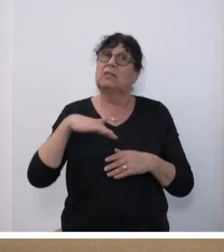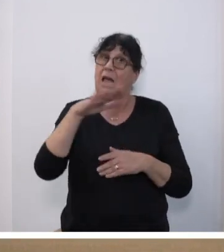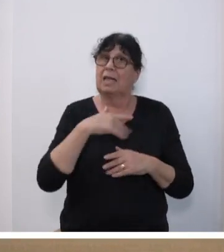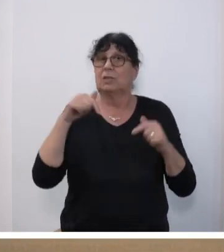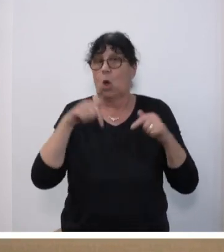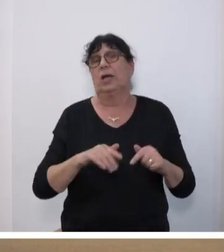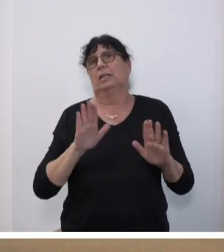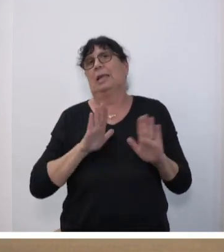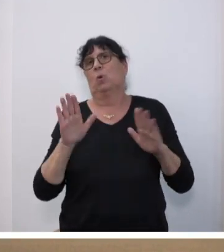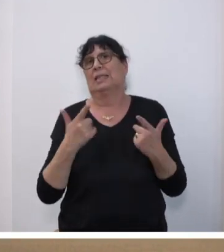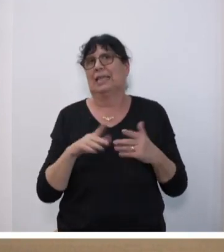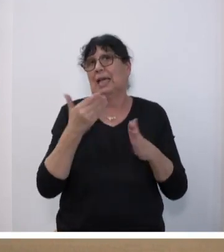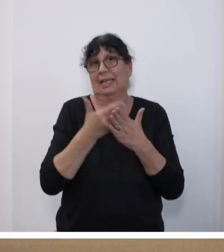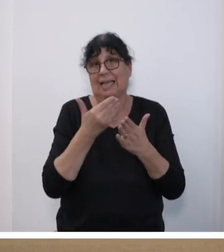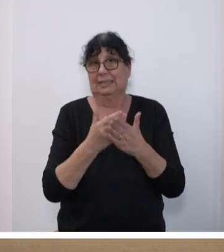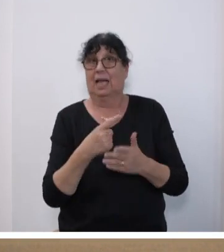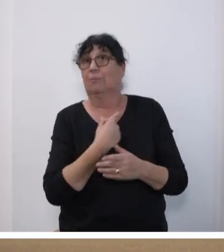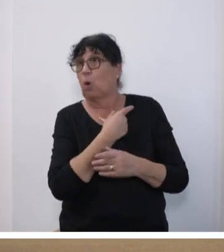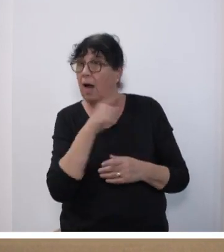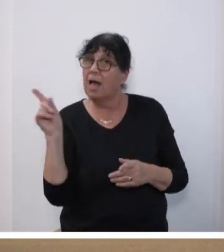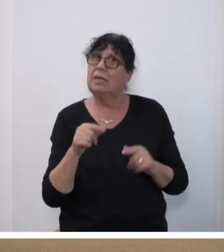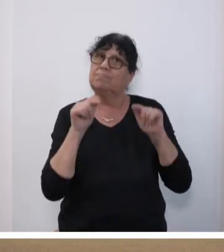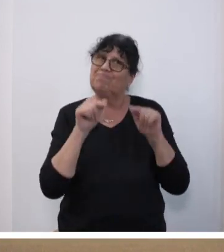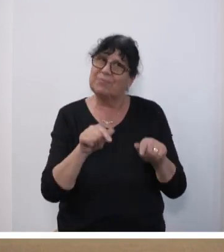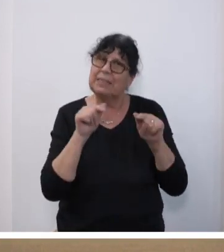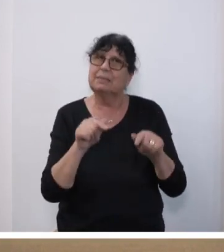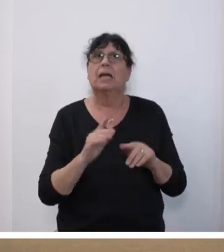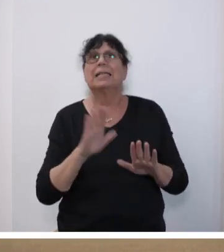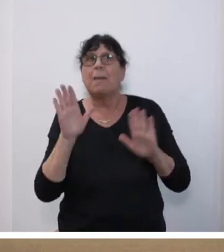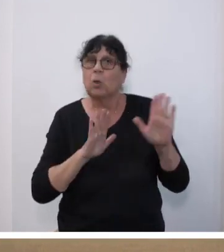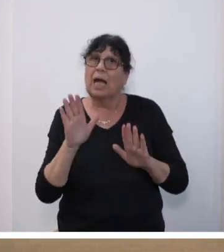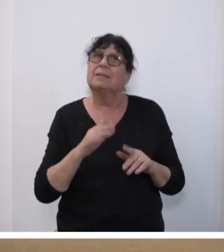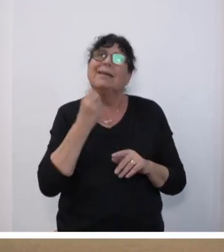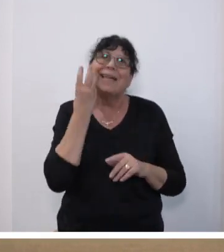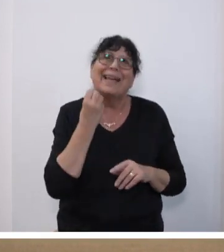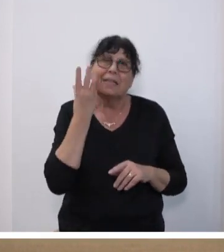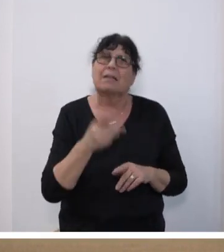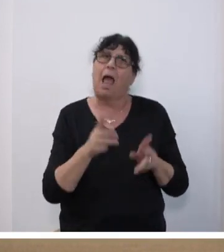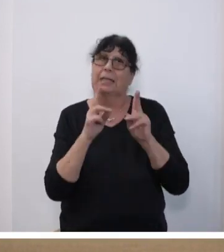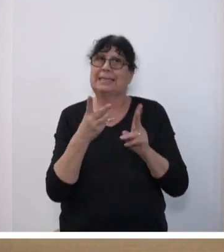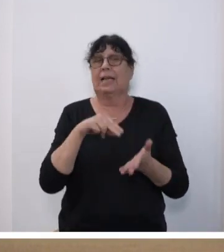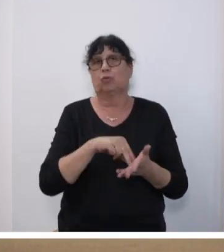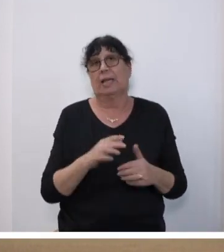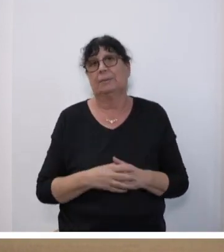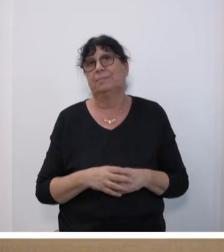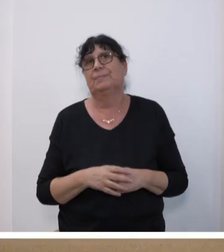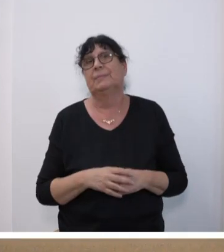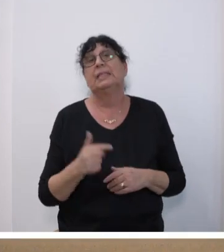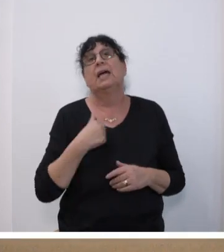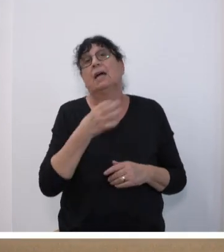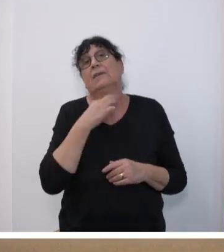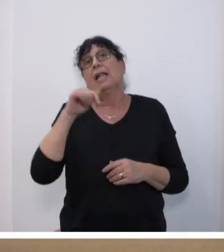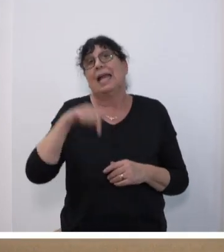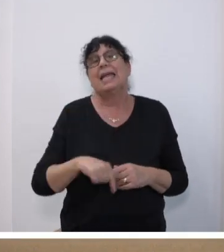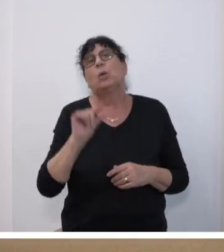Demokratie. Deshalb liegt es an uns allen, diese Wehrhaftigkeit in der Demokratie auch Tag für Tag sicherzustellen. Und ich will hier doch